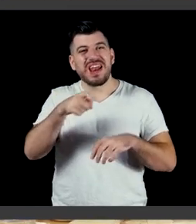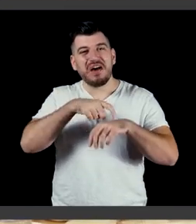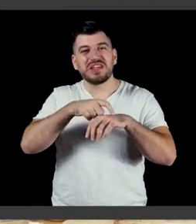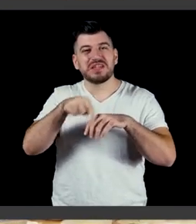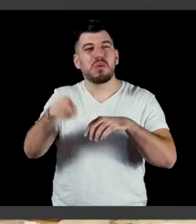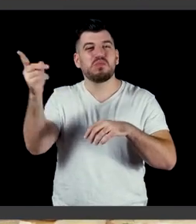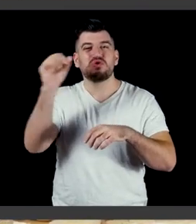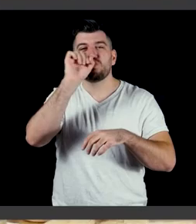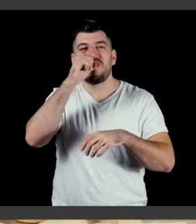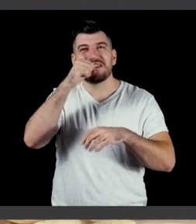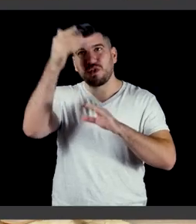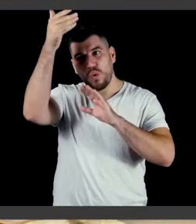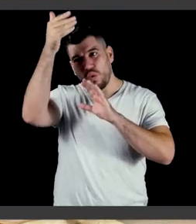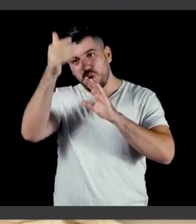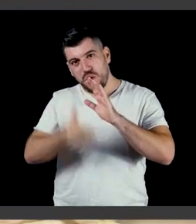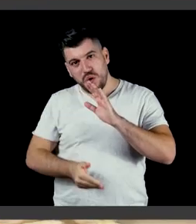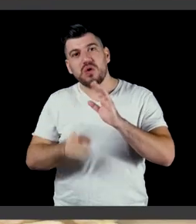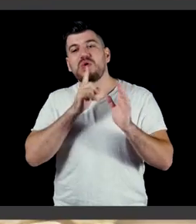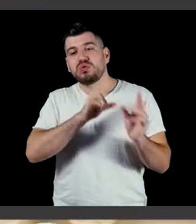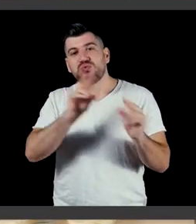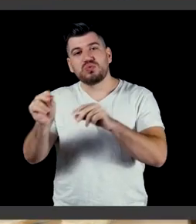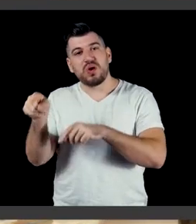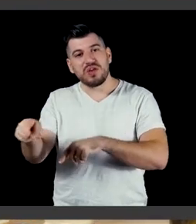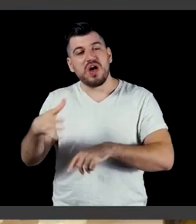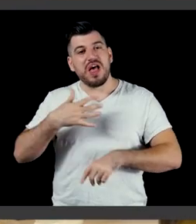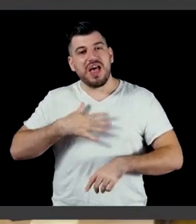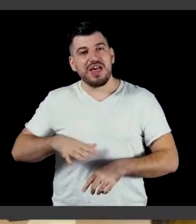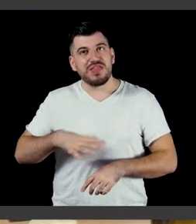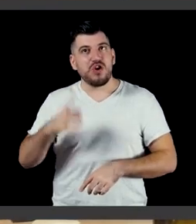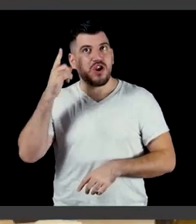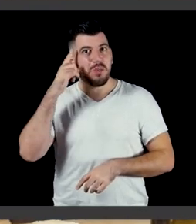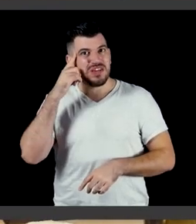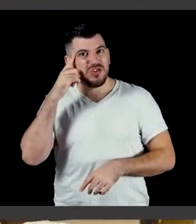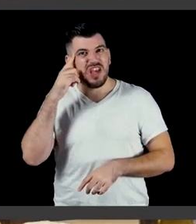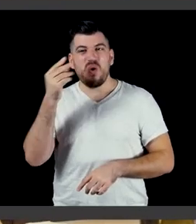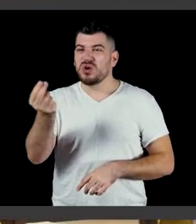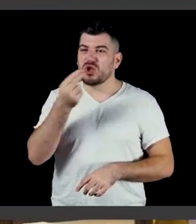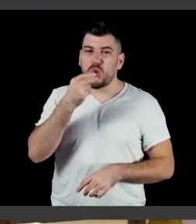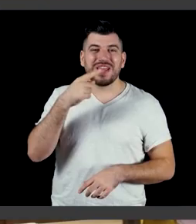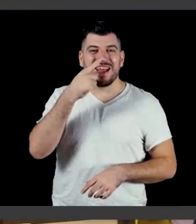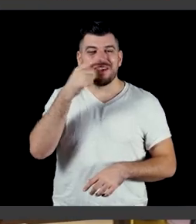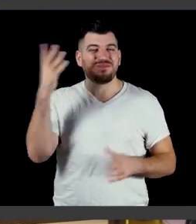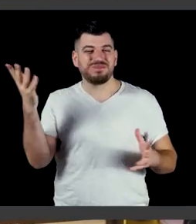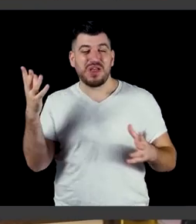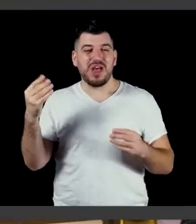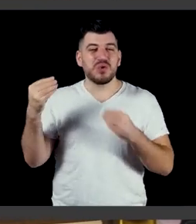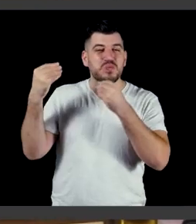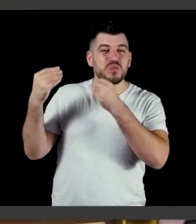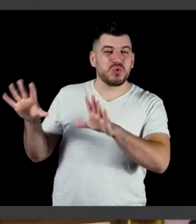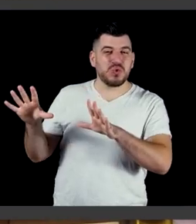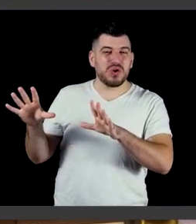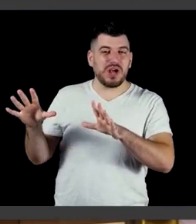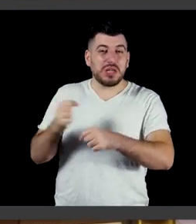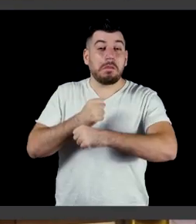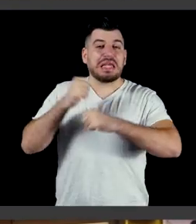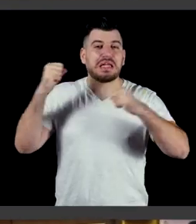μαγαζί του. Θέλω να σας δώσω την εντύπωση ότι τρώτε junk food, κάτι βρώμικο. Θέλω να σας δώσω την εντύπωση κάτι πολύ